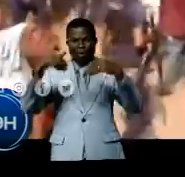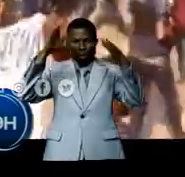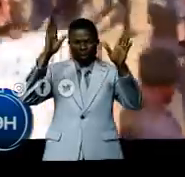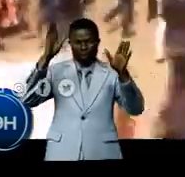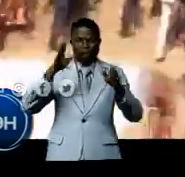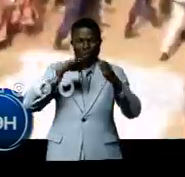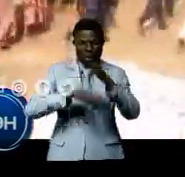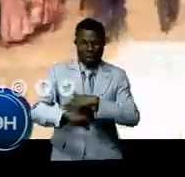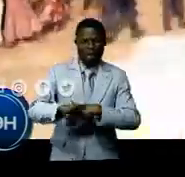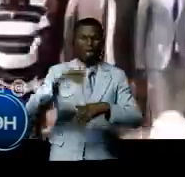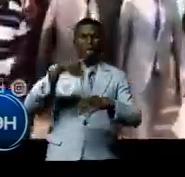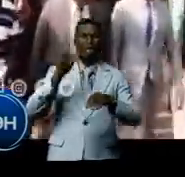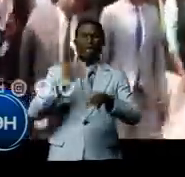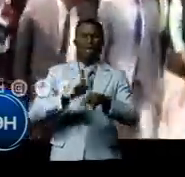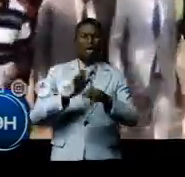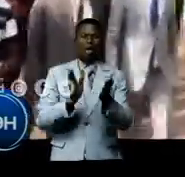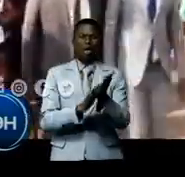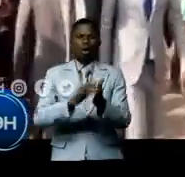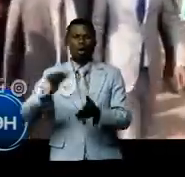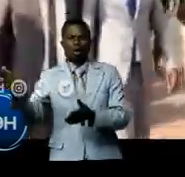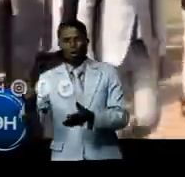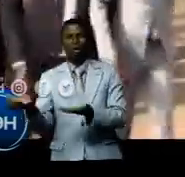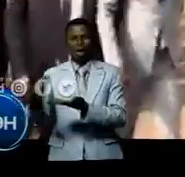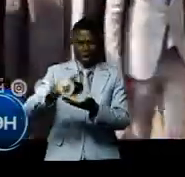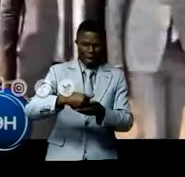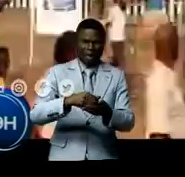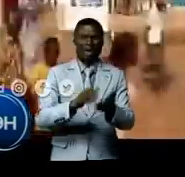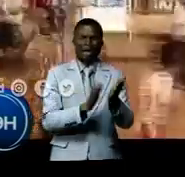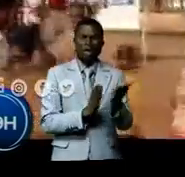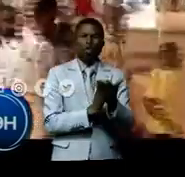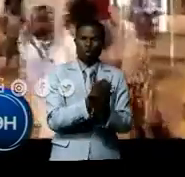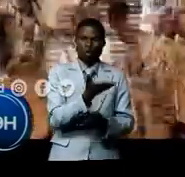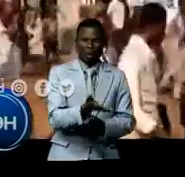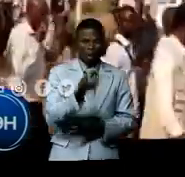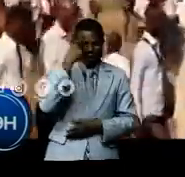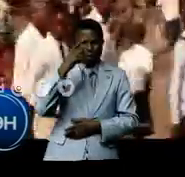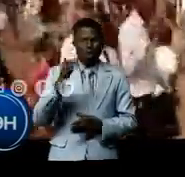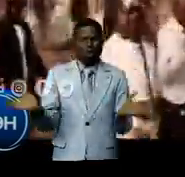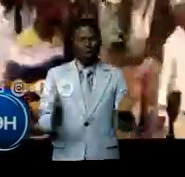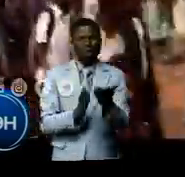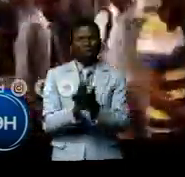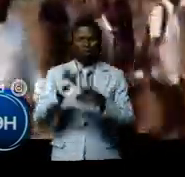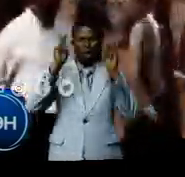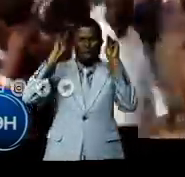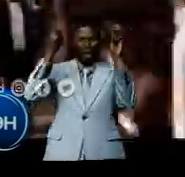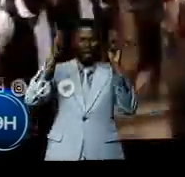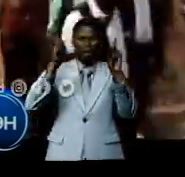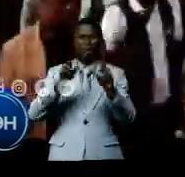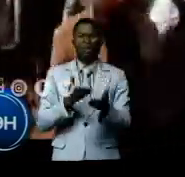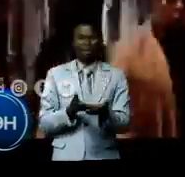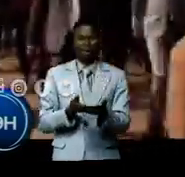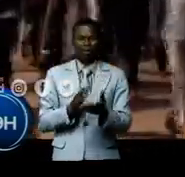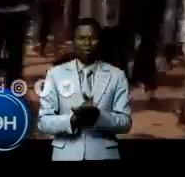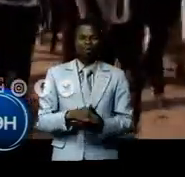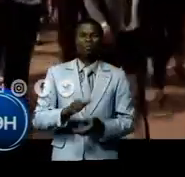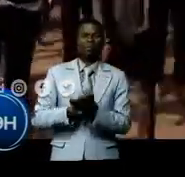sous-logés dans certains établissements de la ville, puissent enfin regagner leurs instituts et collèges pour un meilleur encadrement pédagogique éprouvé.